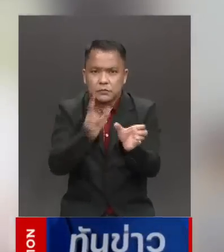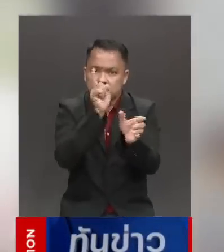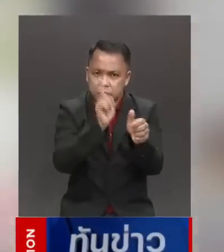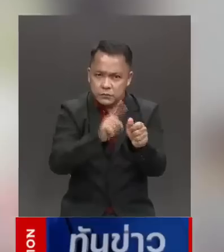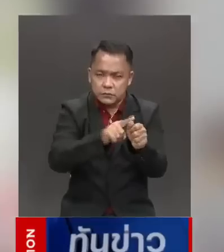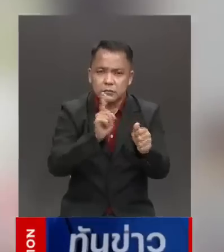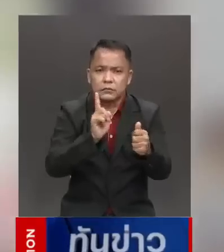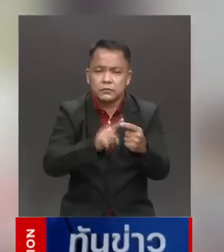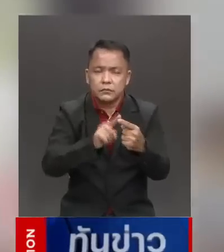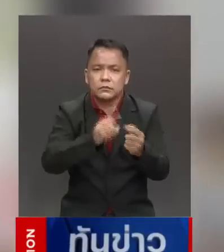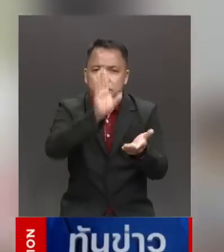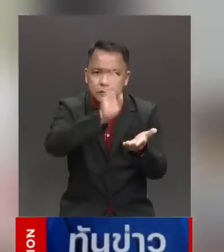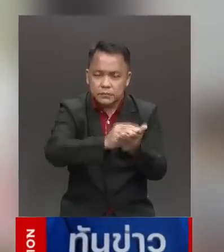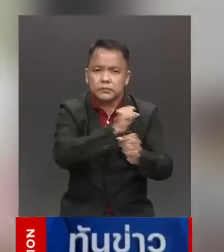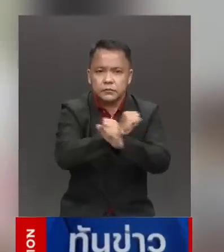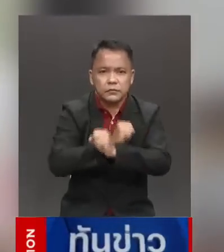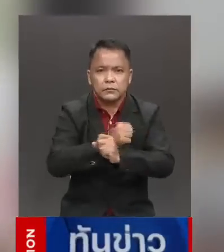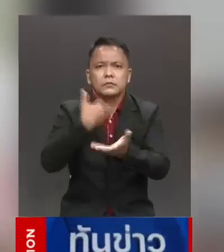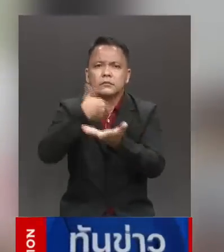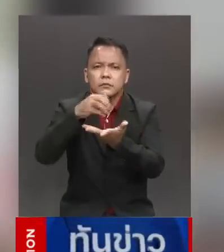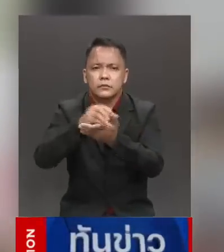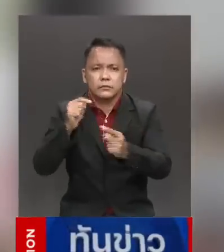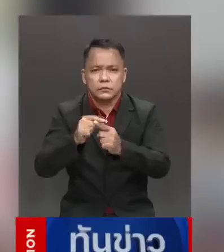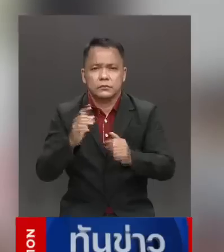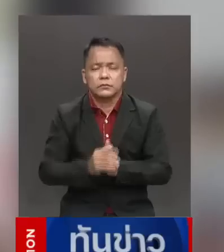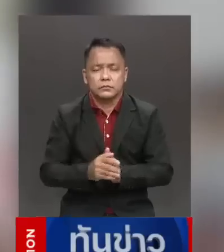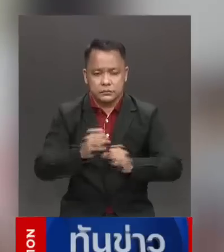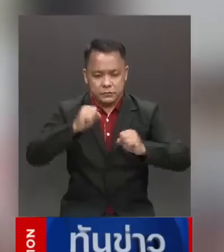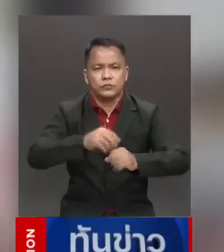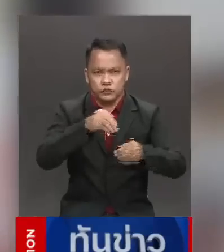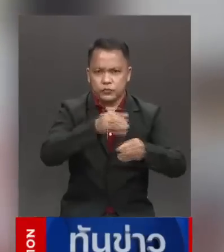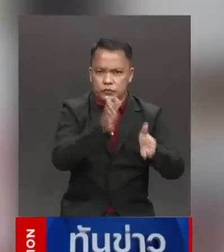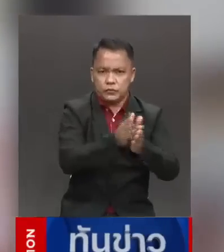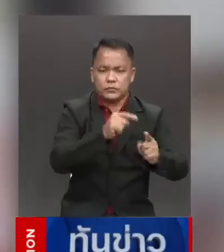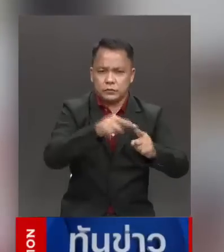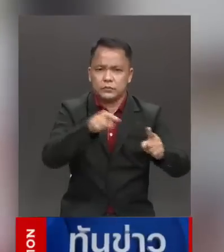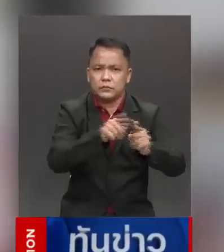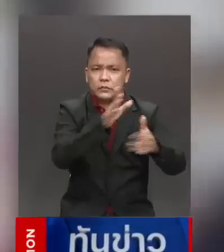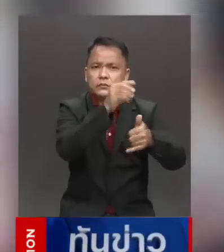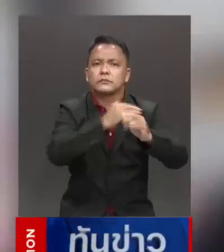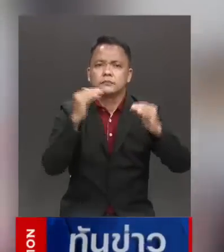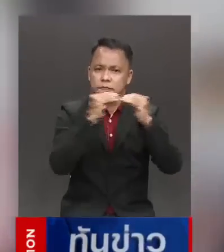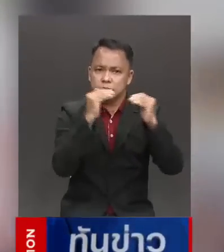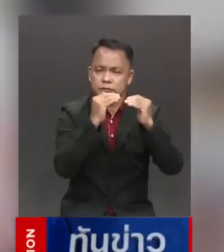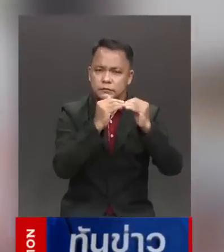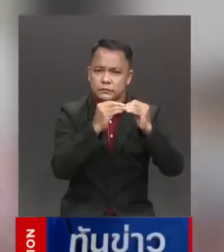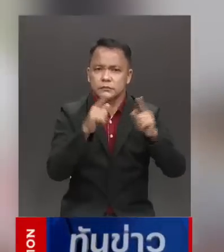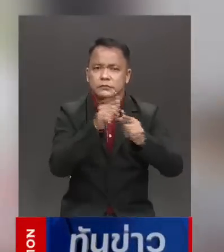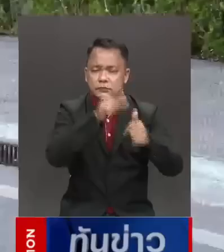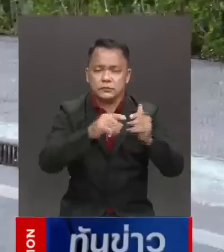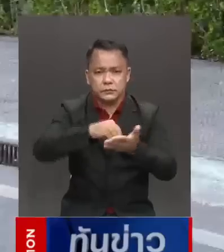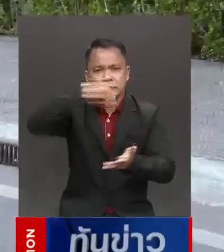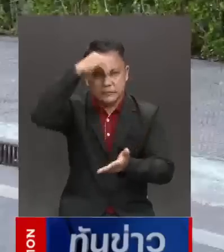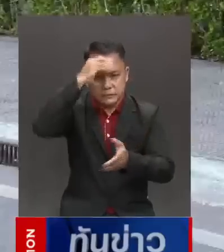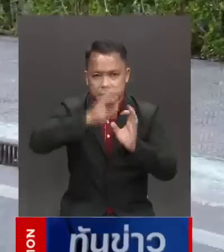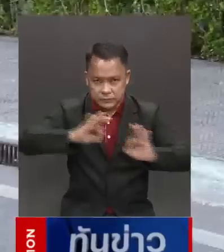นึงเนี่ยที่เขาเซฟหยกเองก็ให้ความเห็นว่ายืนอยู่ข้างหยกมองเป็นเรื่องของสิทธิ์มองเป็นเรื่องของเด็กต้องเข้าถึงการศึกษ